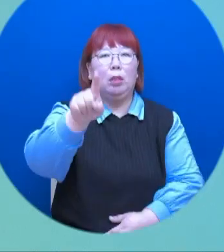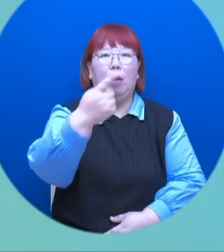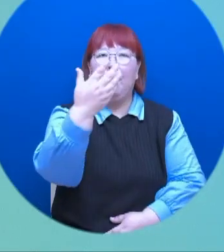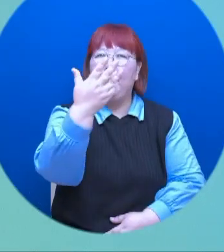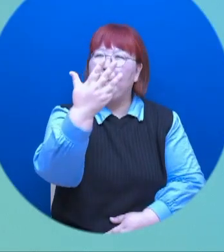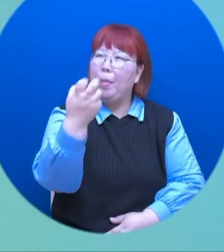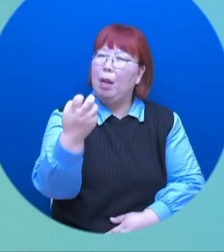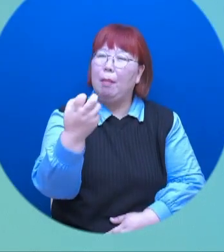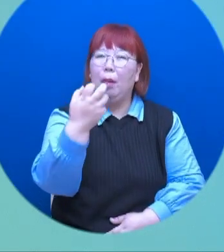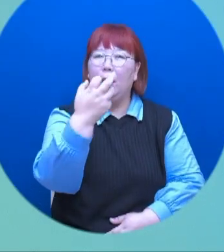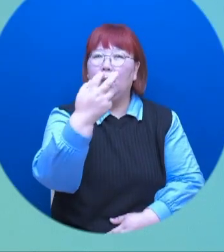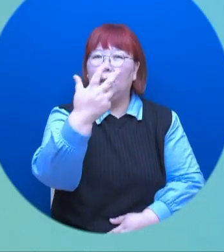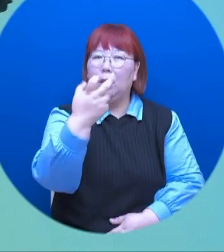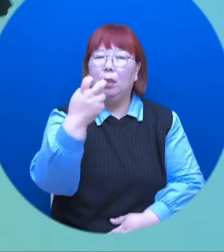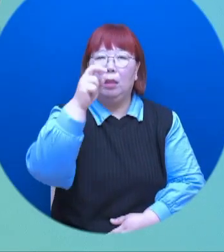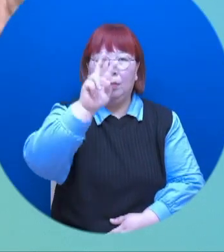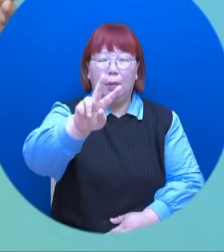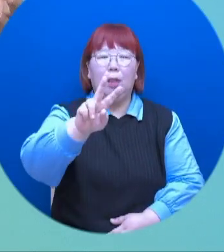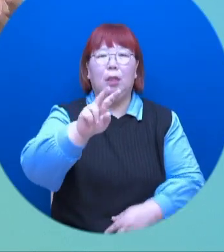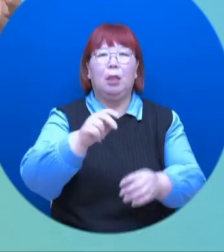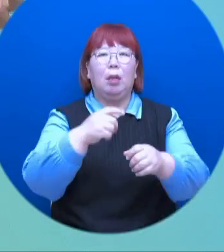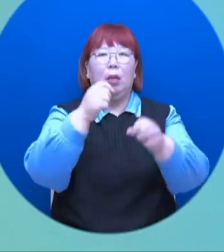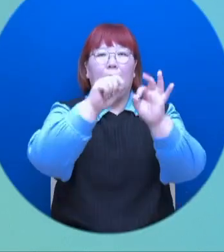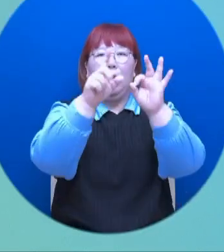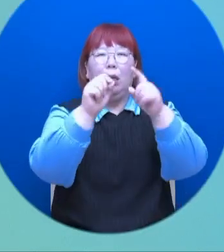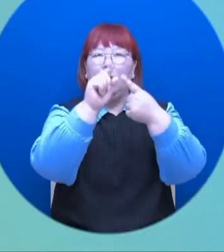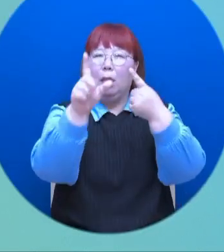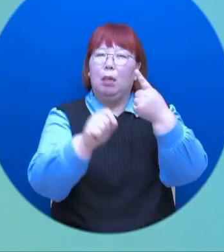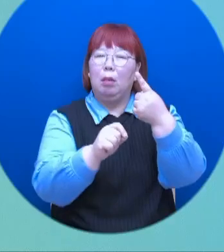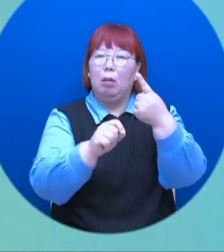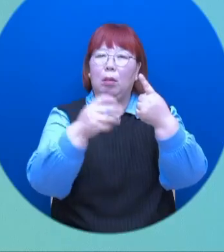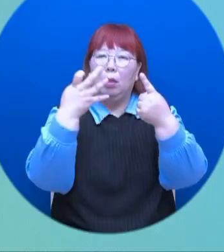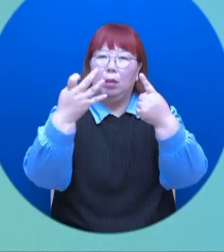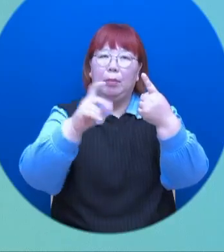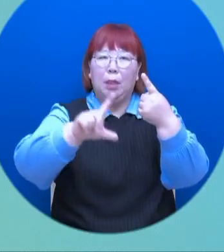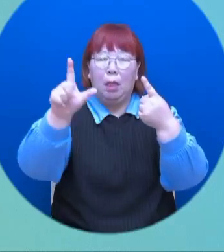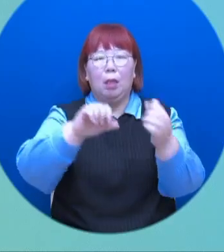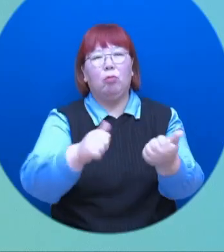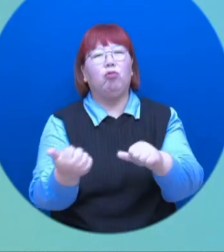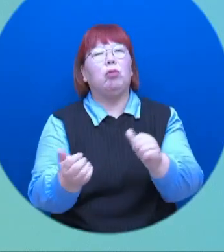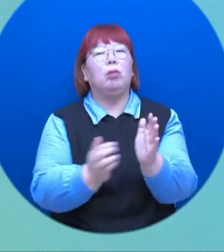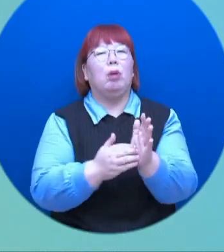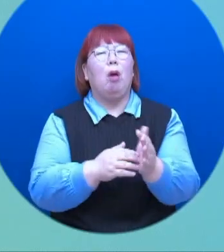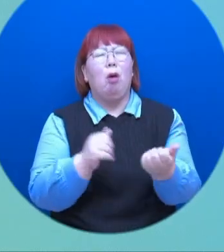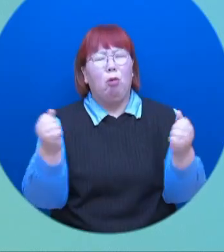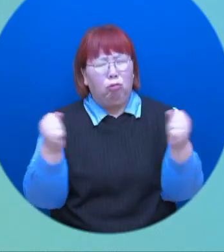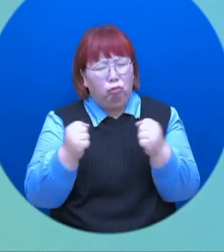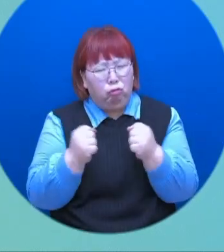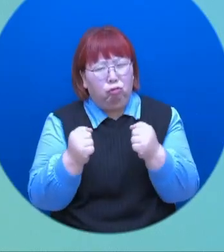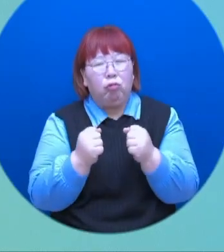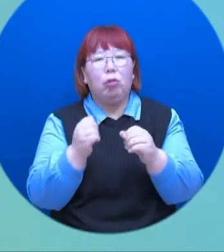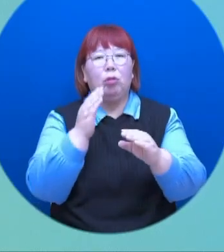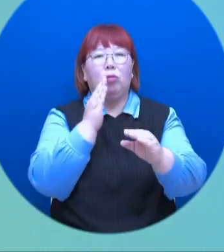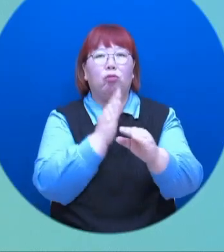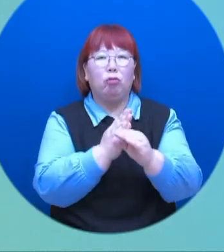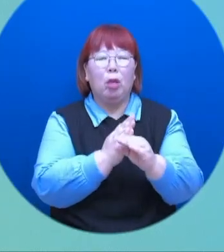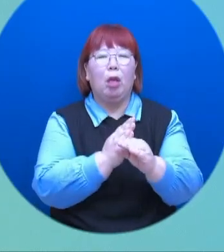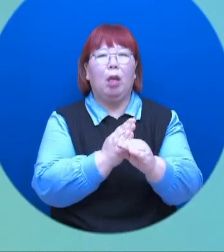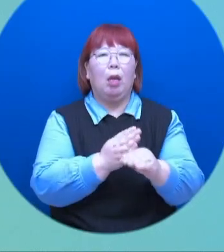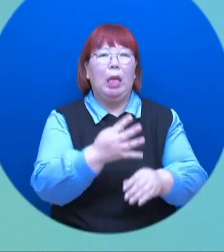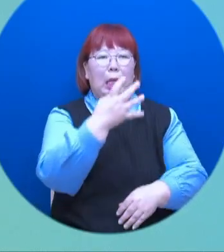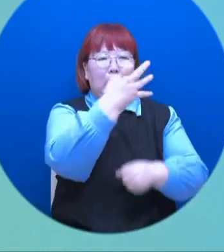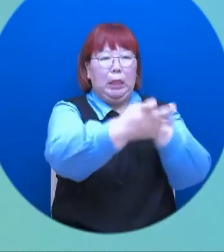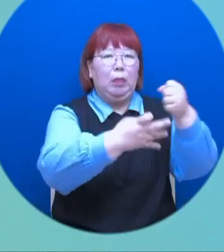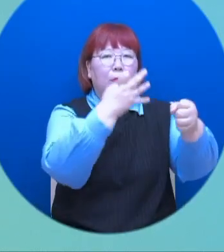1872년 1월 14일 엄동소란에 추위에 떨면서 14년 동안 땅에 묻혀있는